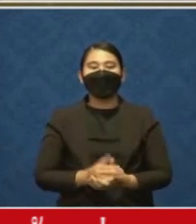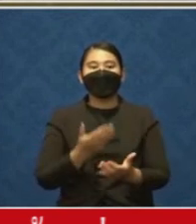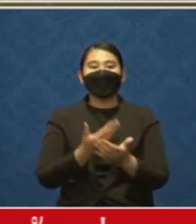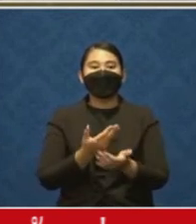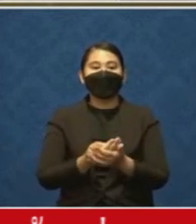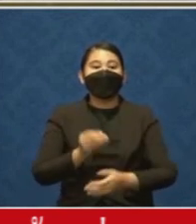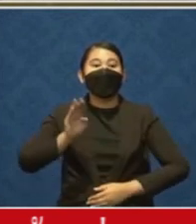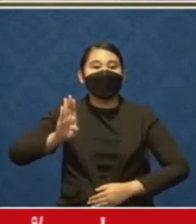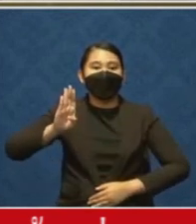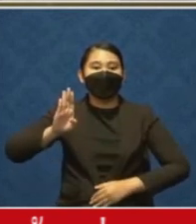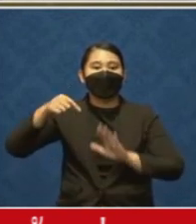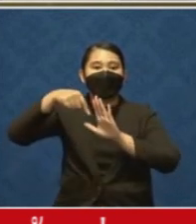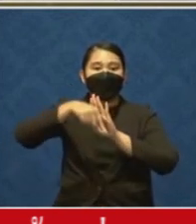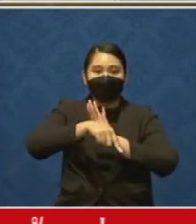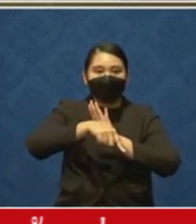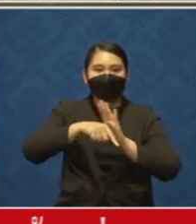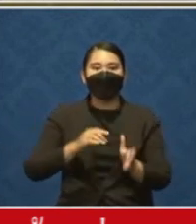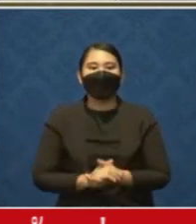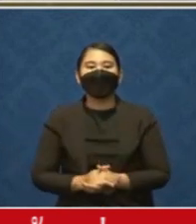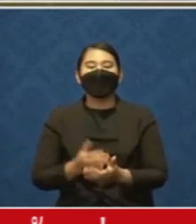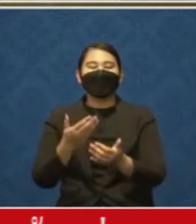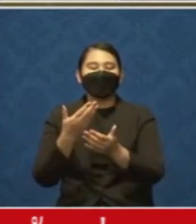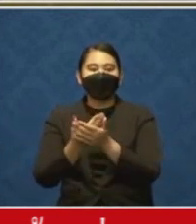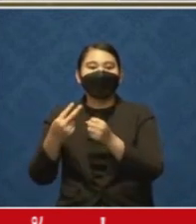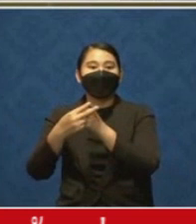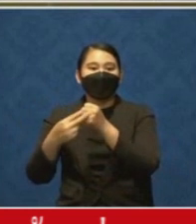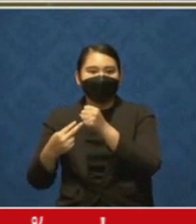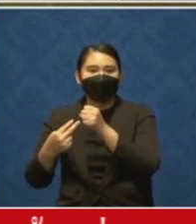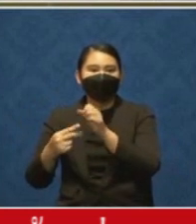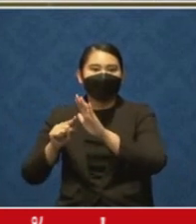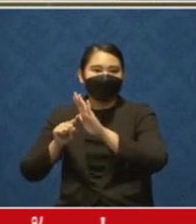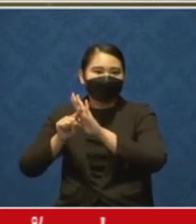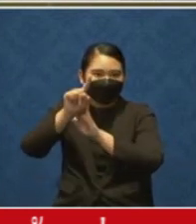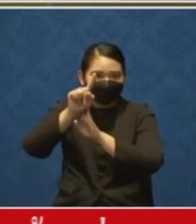าทเนี่ยอ่อนค่าเงินดอลลาร์แข็งขึ้น